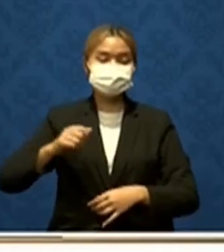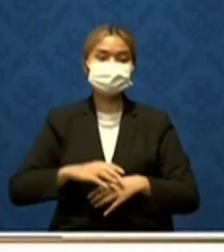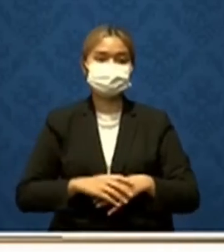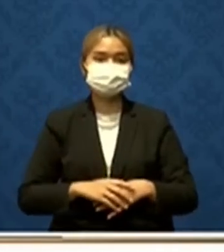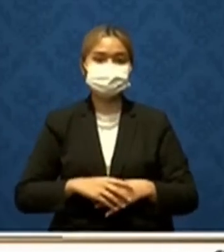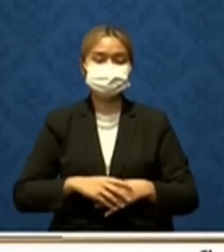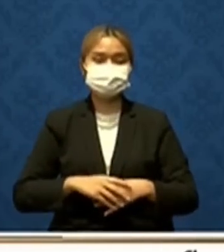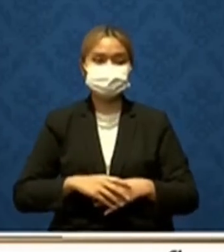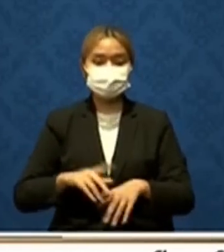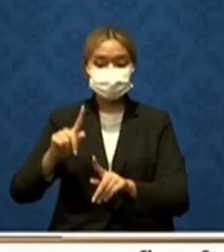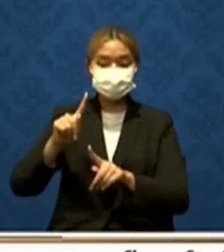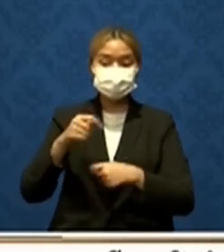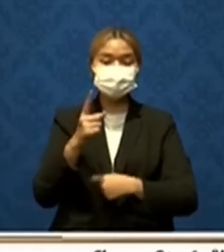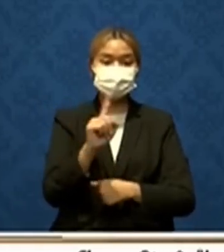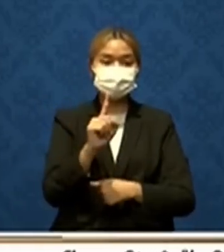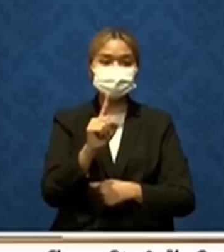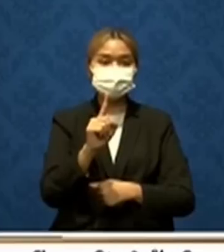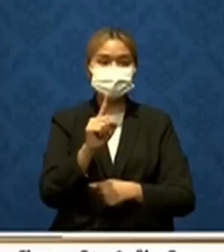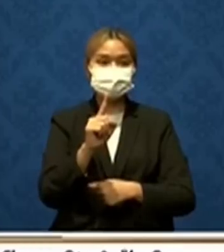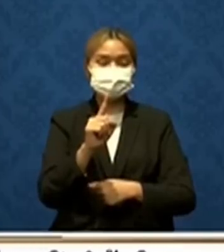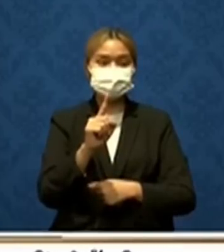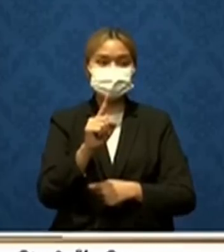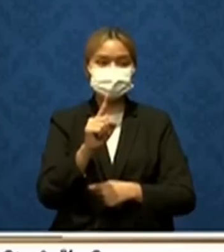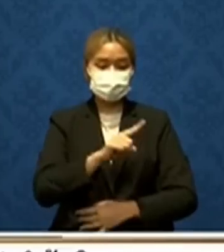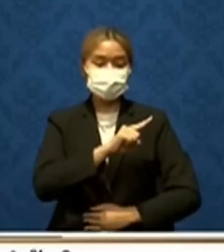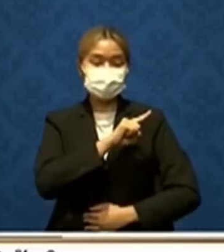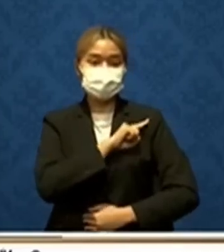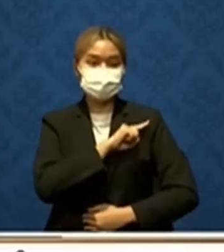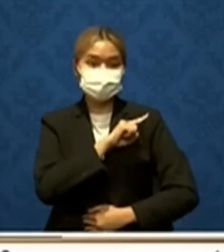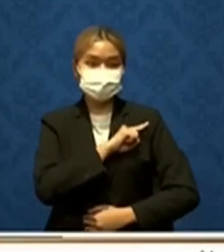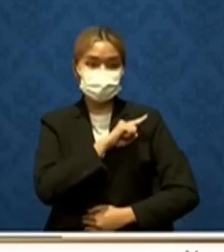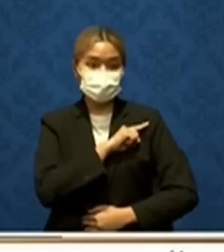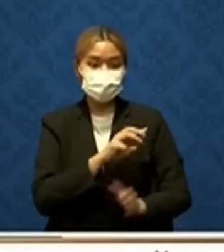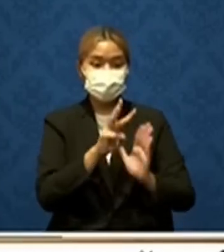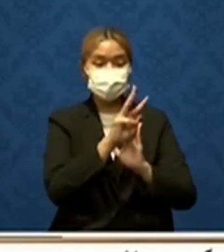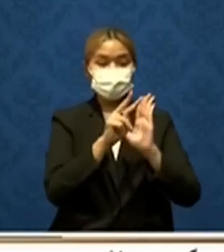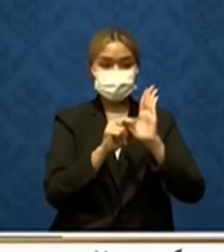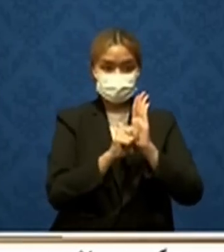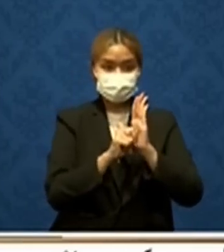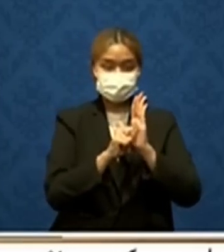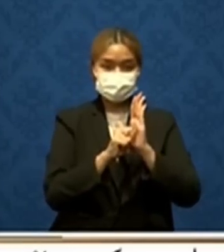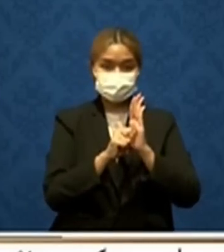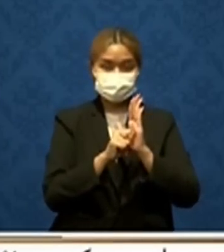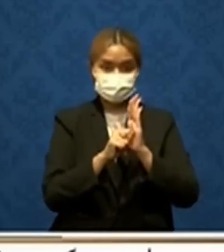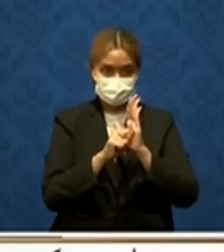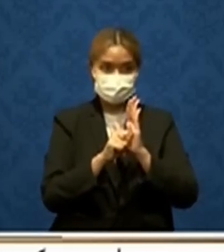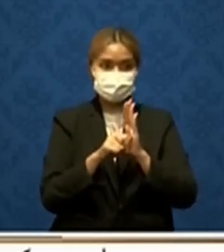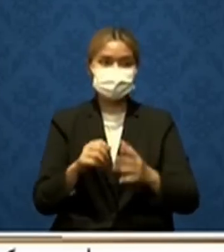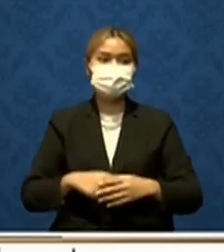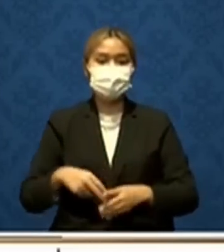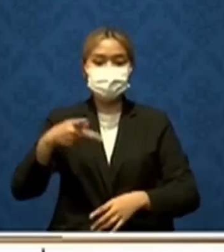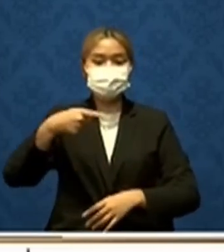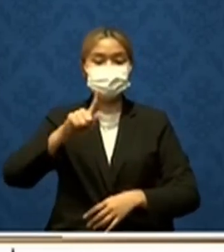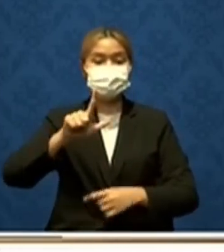กฤษฎีกาตอบมาว่าอำนาจหน้าที่ในการดำเนินการทางวินัยเป็นของปลัดสำนักนายกรัฐมนตรี